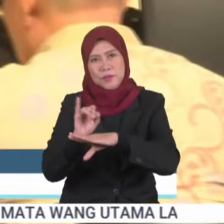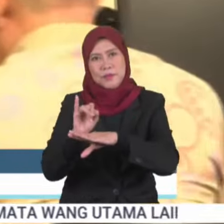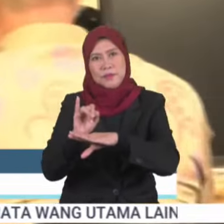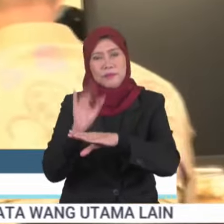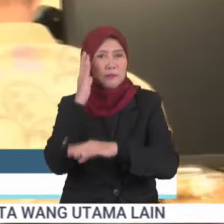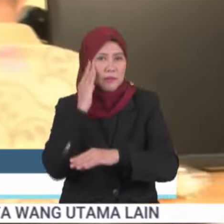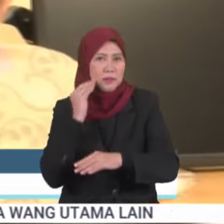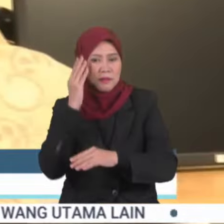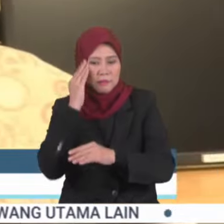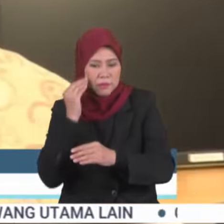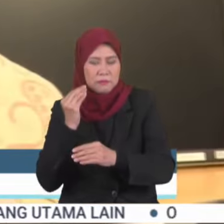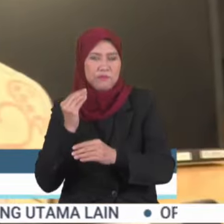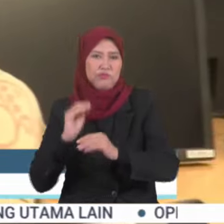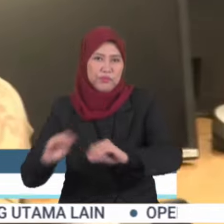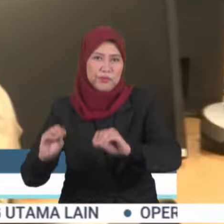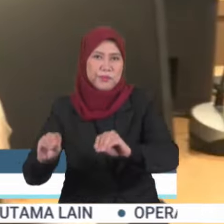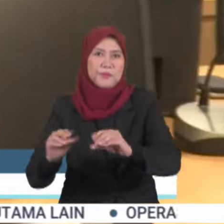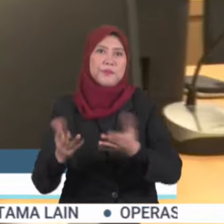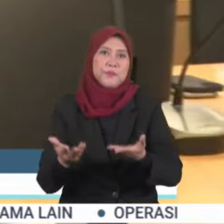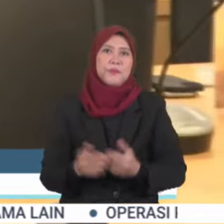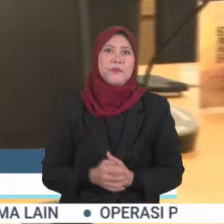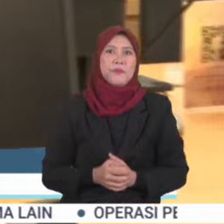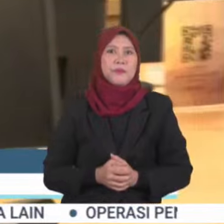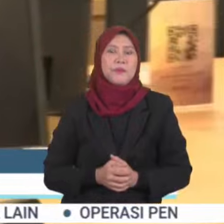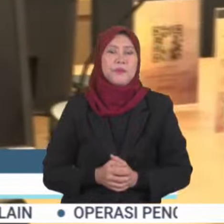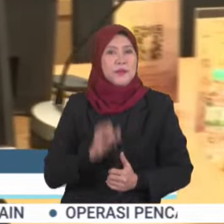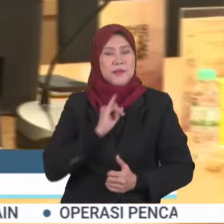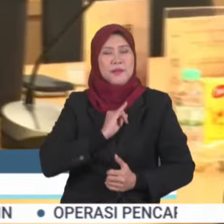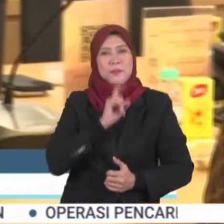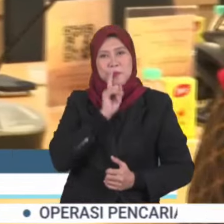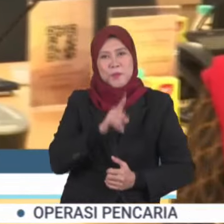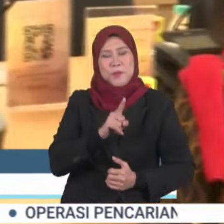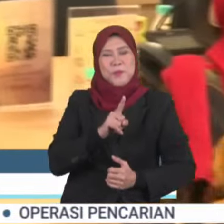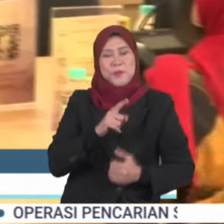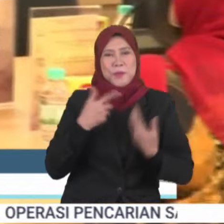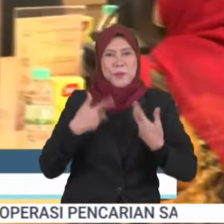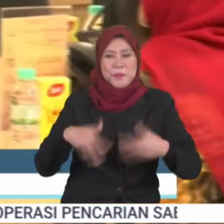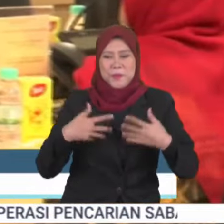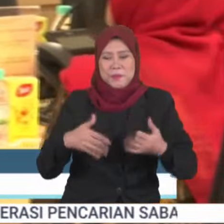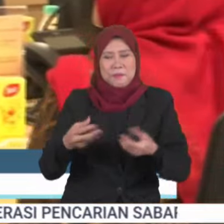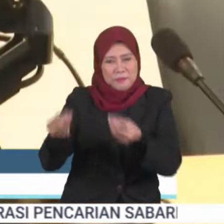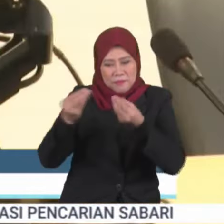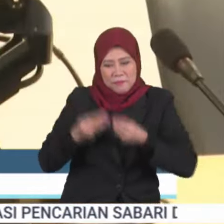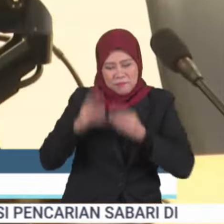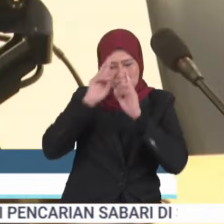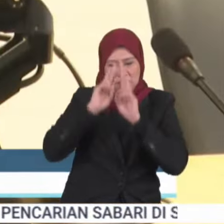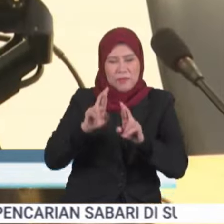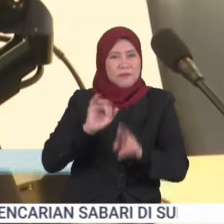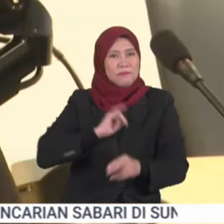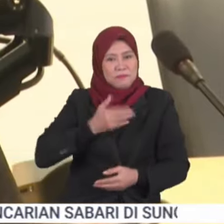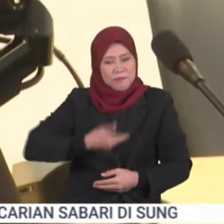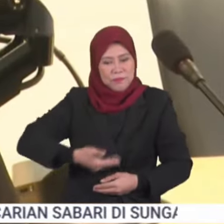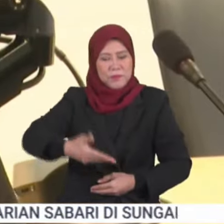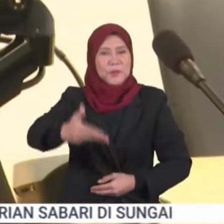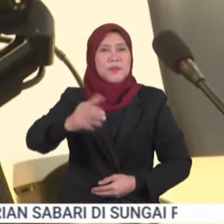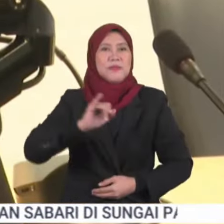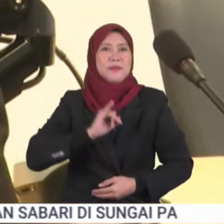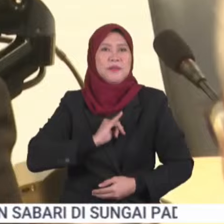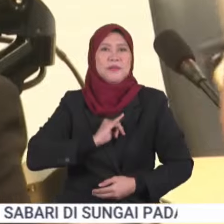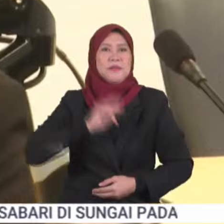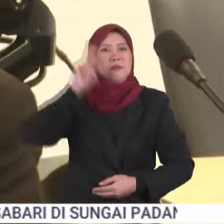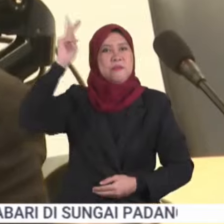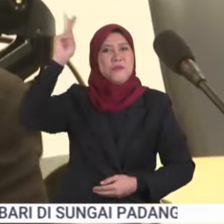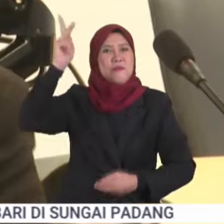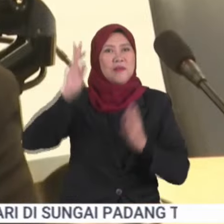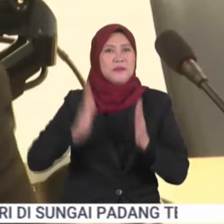ini, saya begitu, orang kata terharu jugalah penghormatan UiTM menjemput saya untuk menjadi adjunct